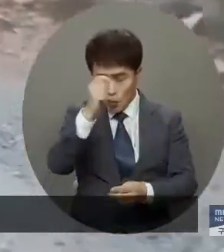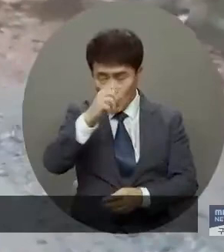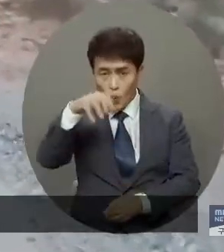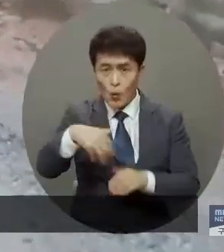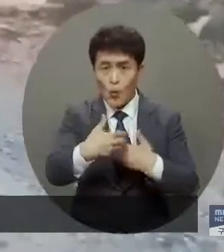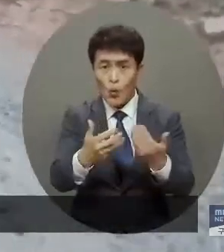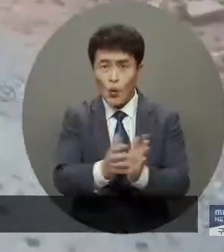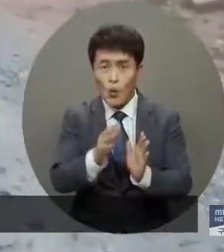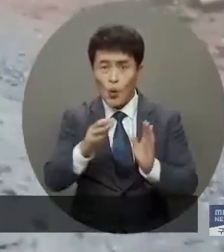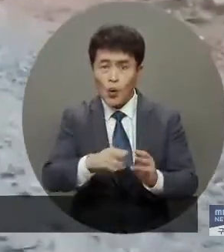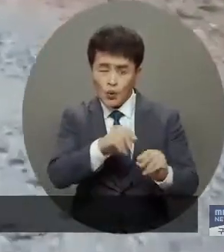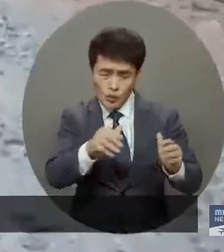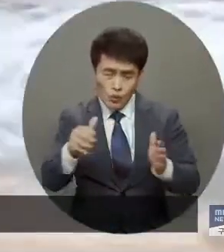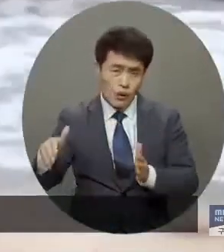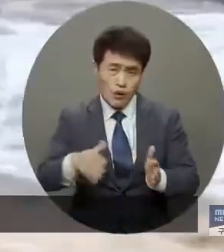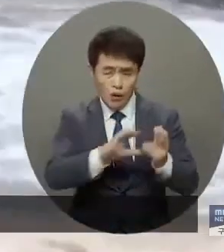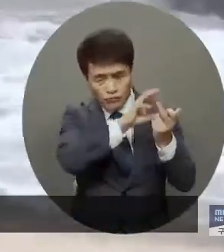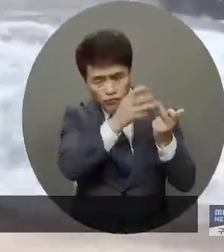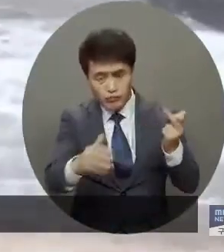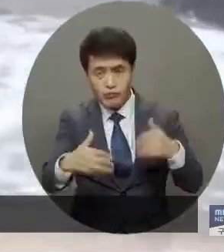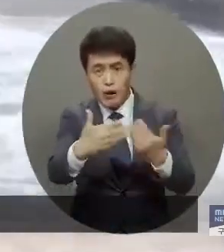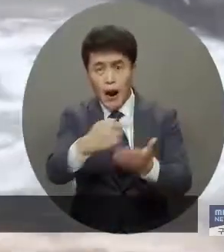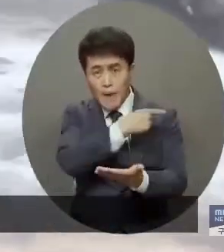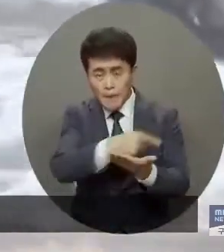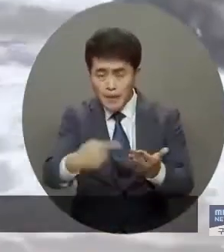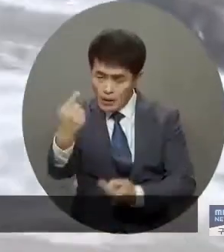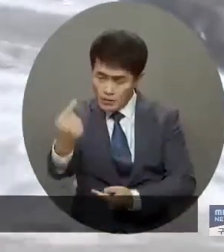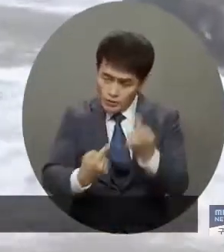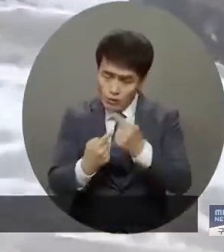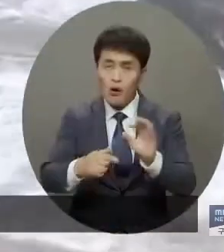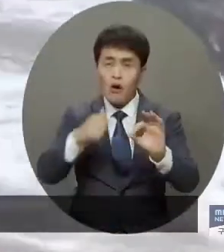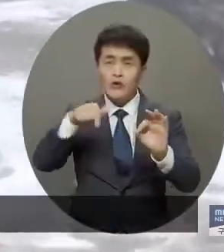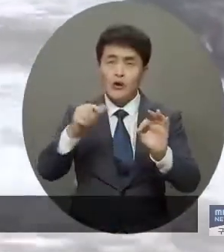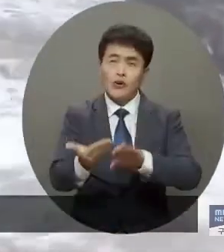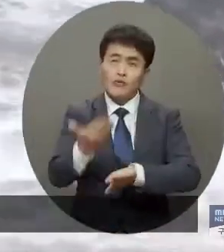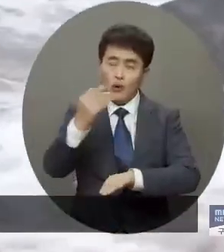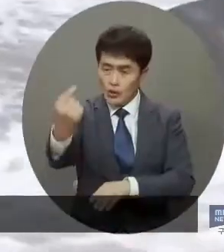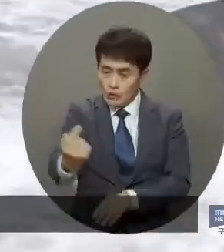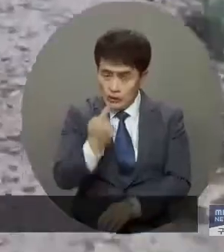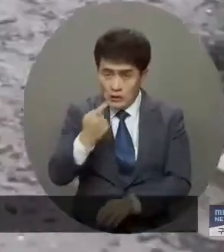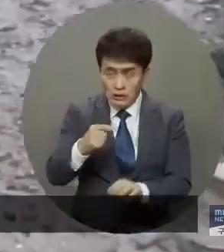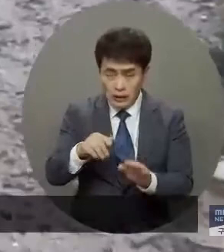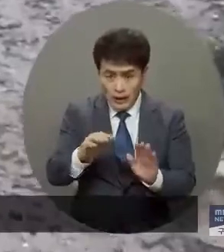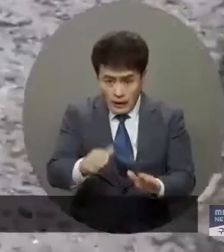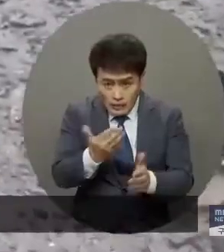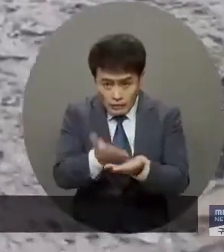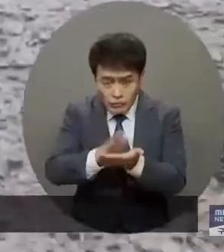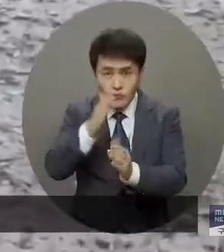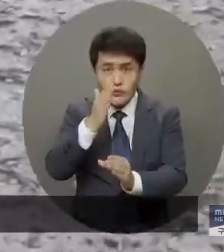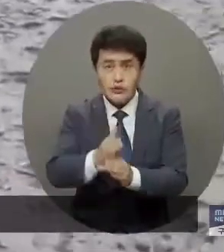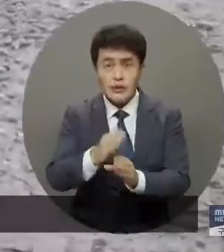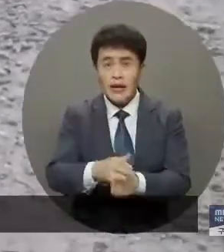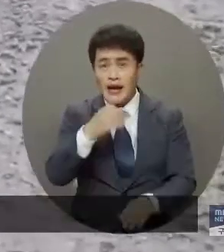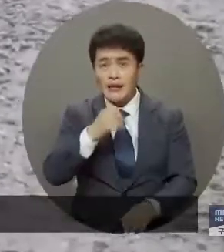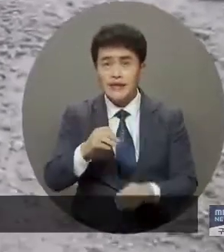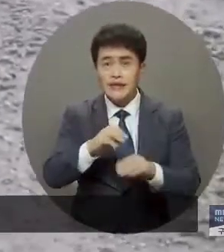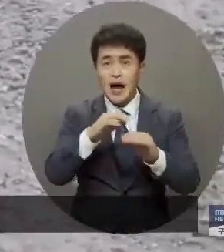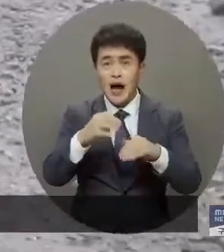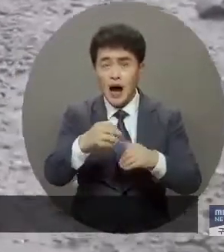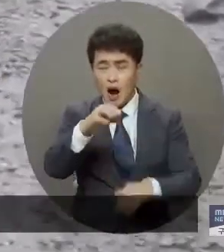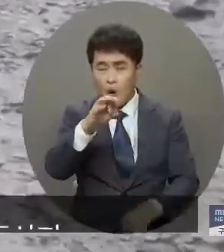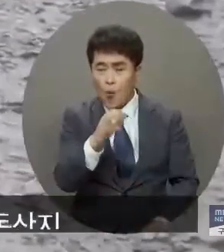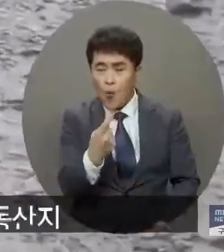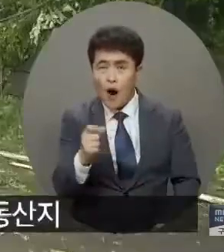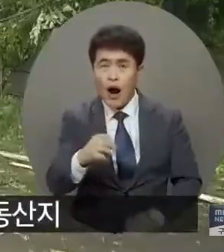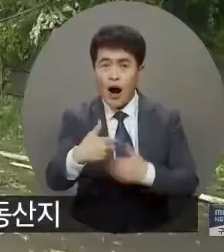하천에서 토사와 사면이 유실됐다는 피해 신고가 10건 넘게 접수돼 응급복구가 진행되고 있고, 익산 왕궁리 유적과